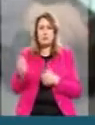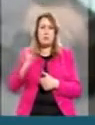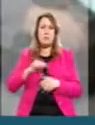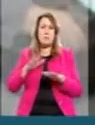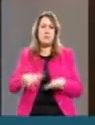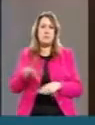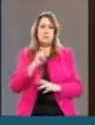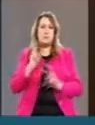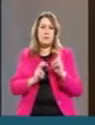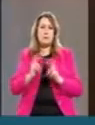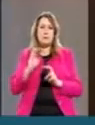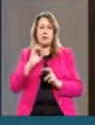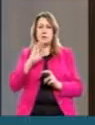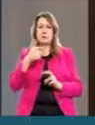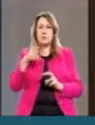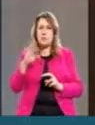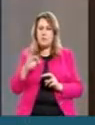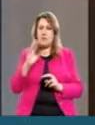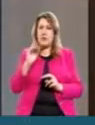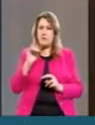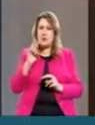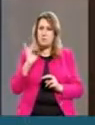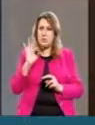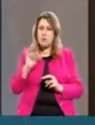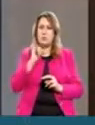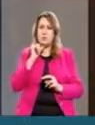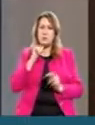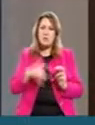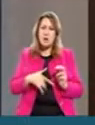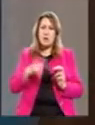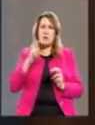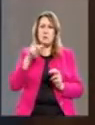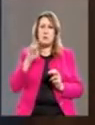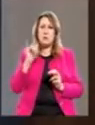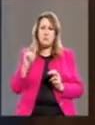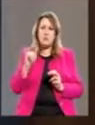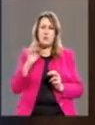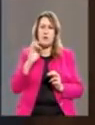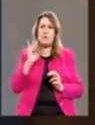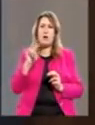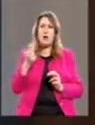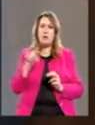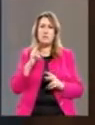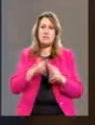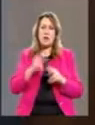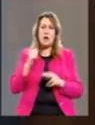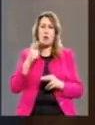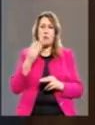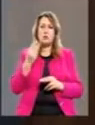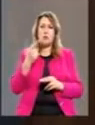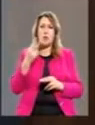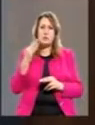местных предприятий. КАОС, ГПО, Варваринская, Кустанайские минералы, КБРУ, Евроскаспиансталь, Агромаш